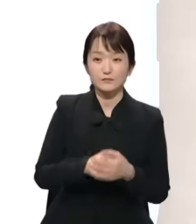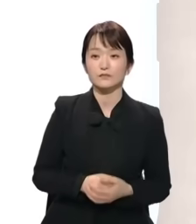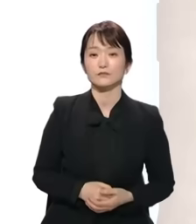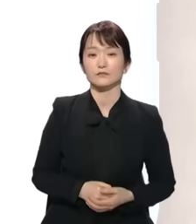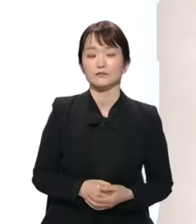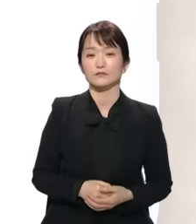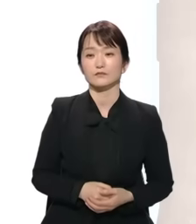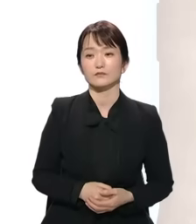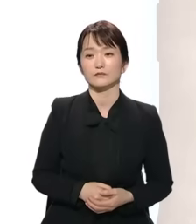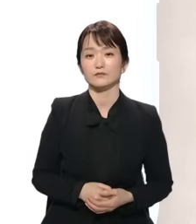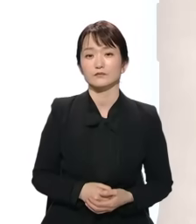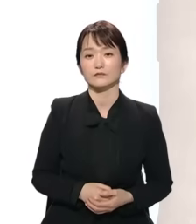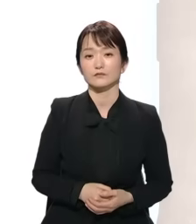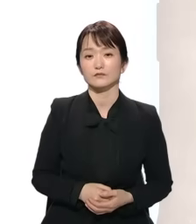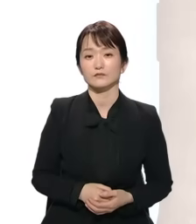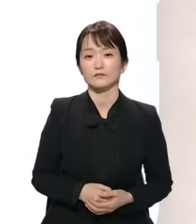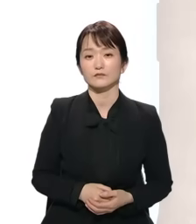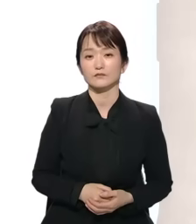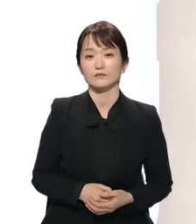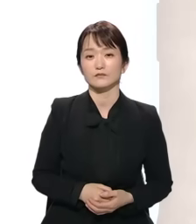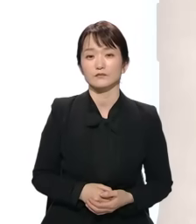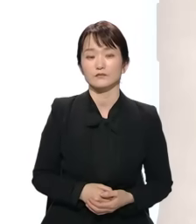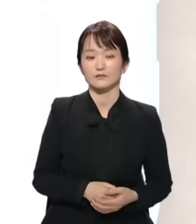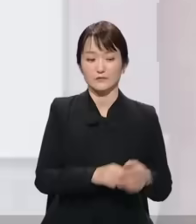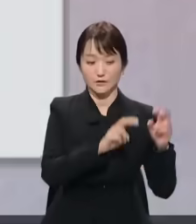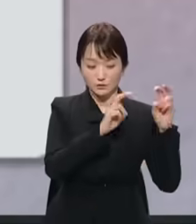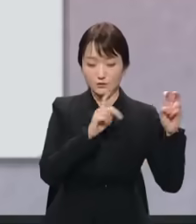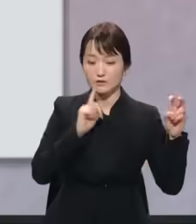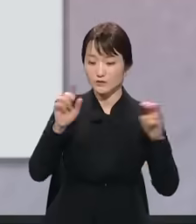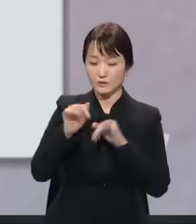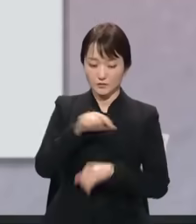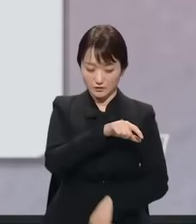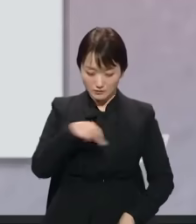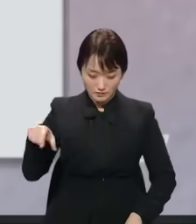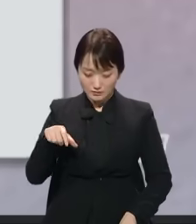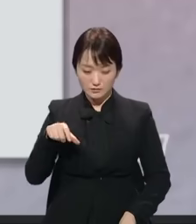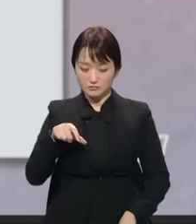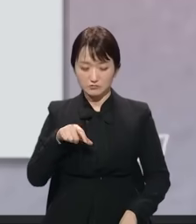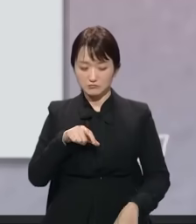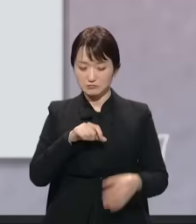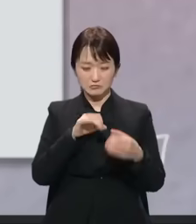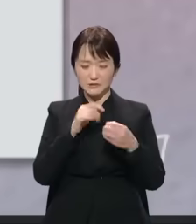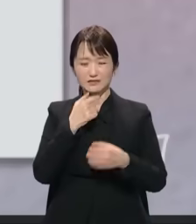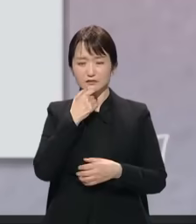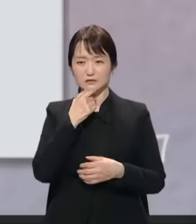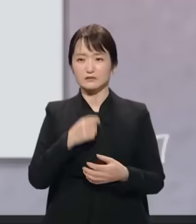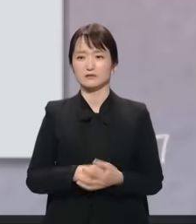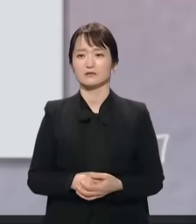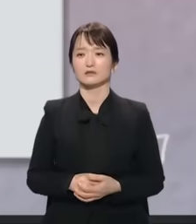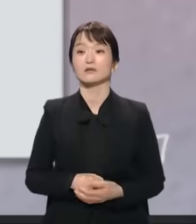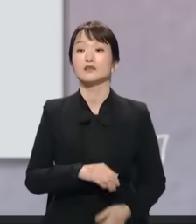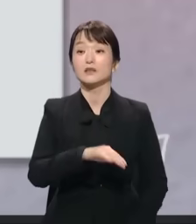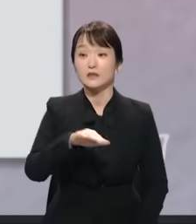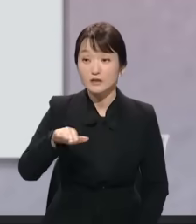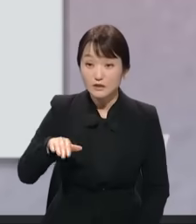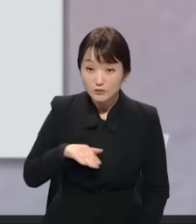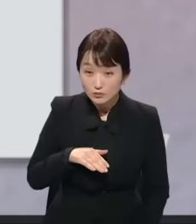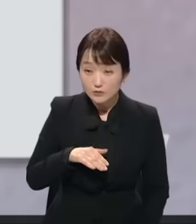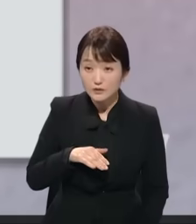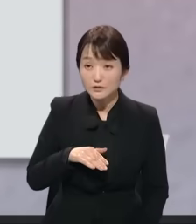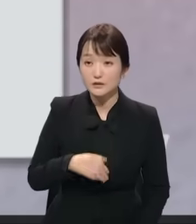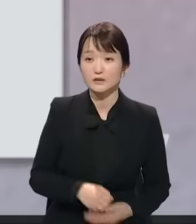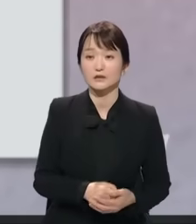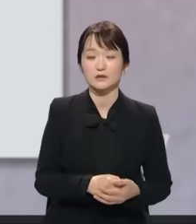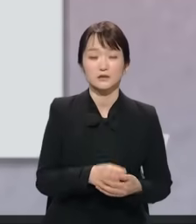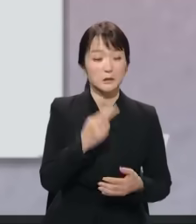이렇게 그 소속사를 엮이는 걸 원했던 건 아니지 않습니까? 그래서 싫다고 했더니 그러면 이번엔 우리가 그러니까 소속사가